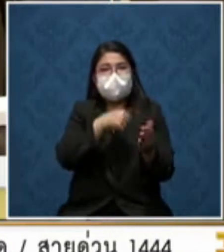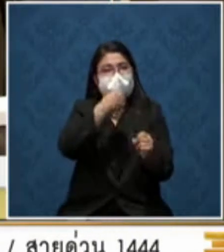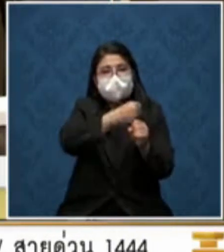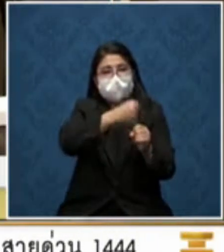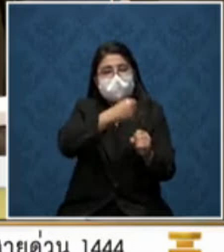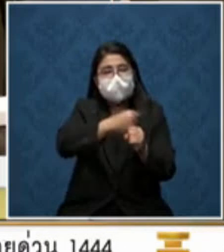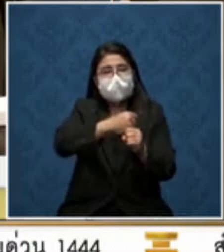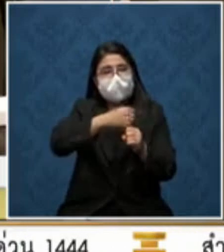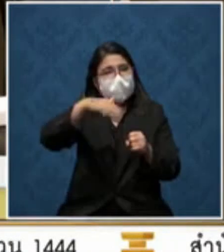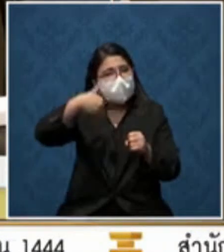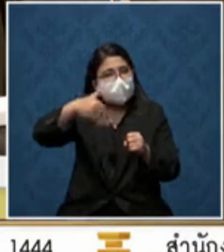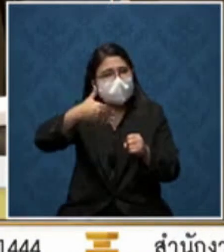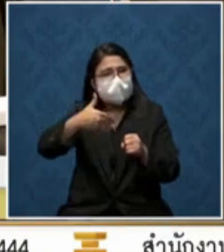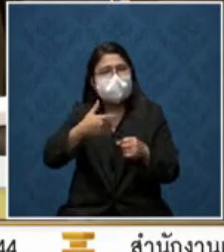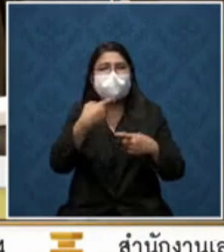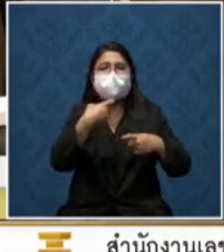ความยากเย็